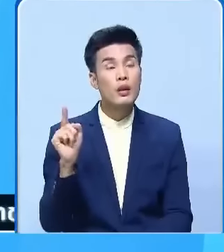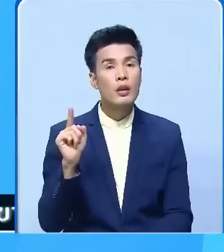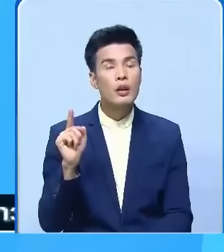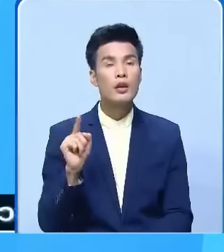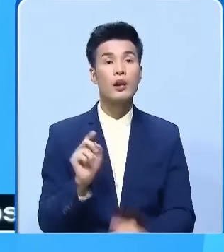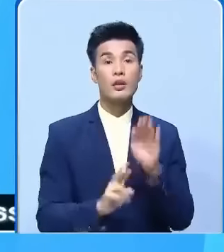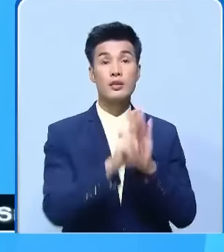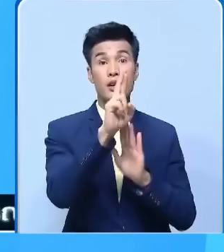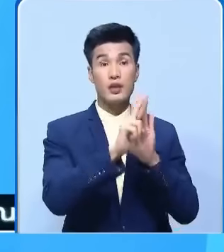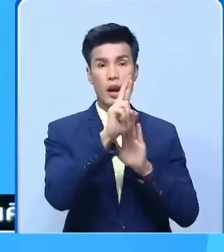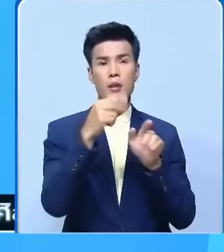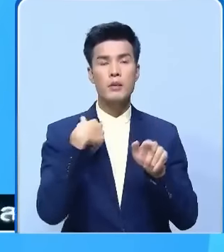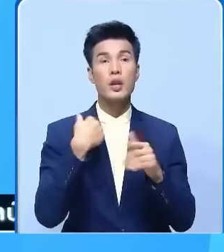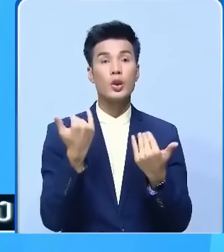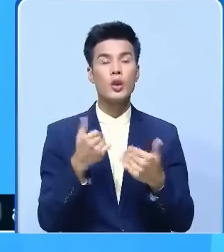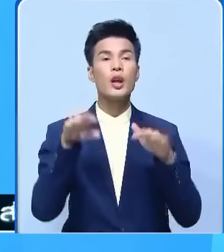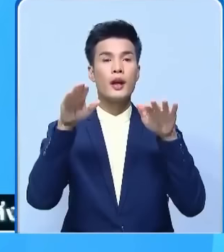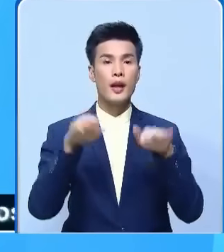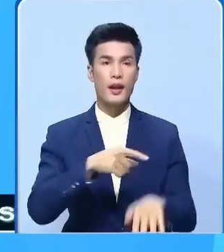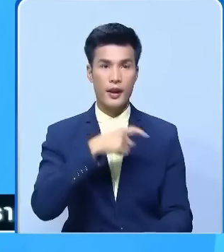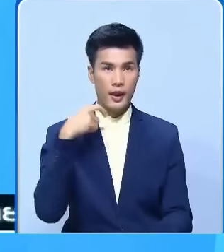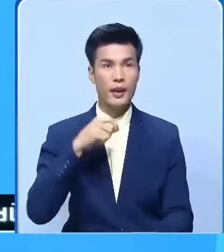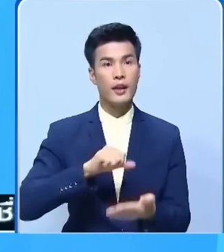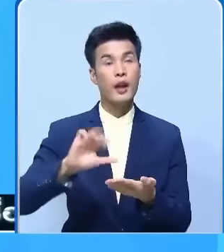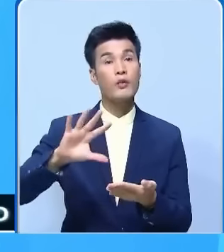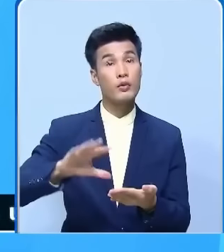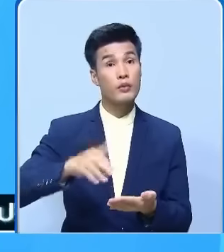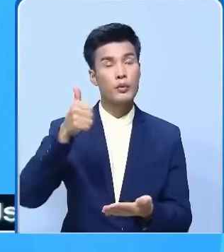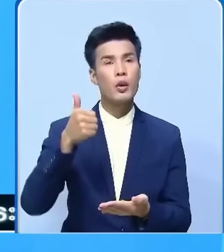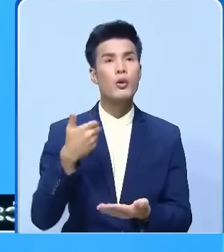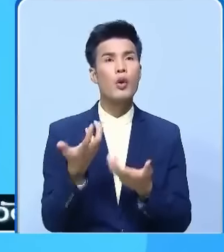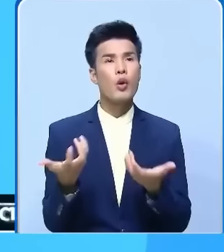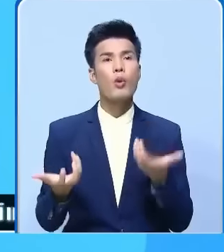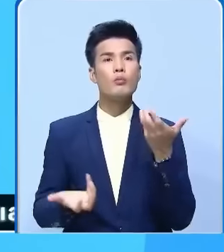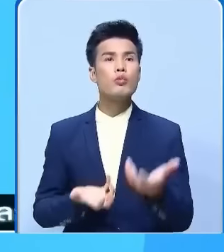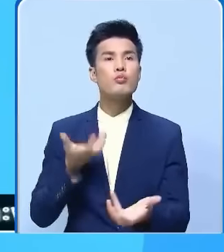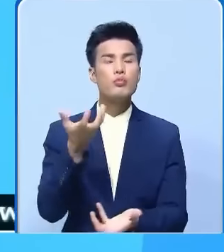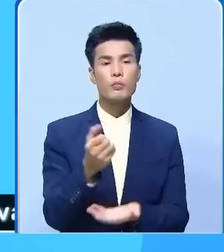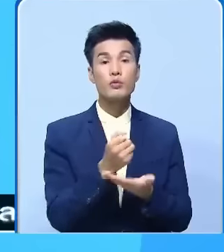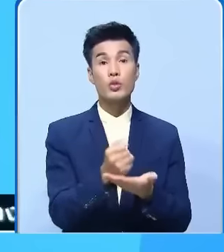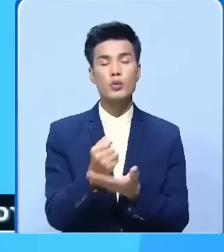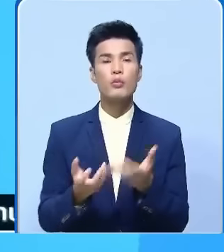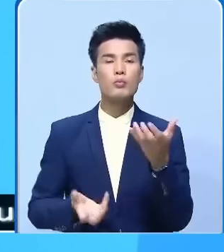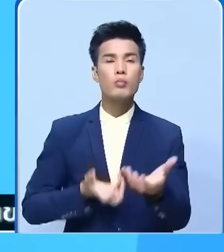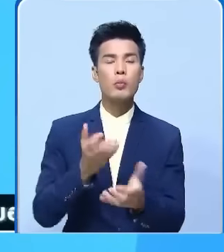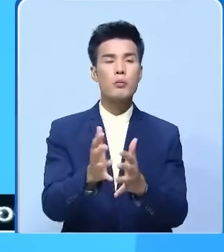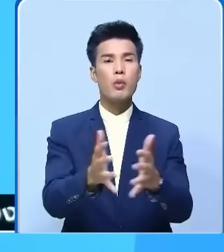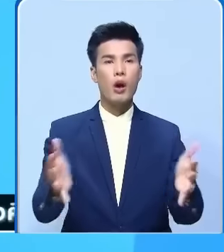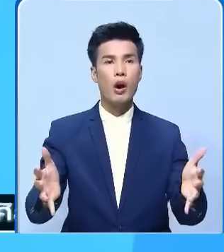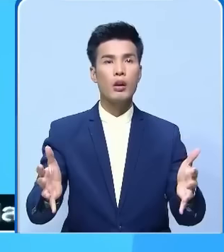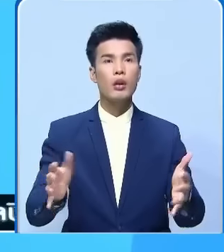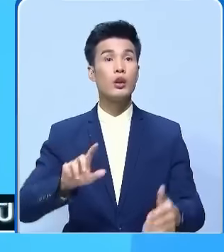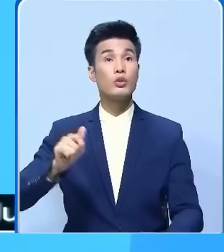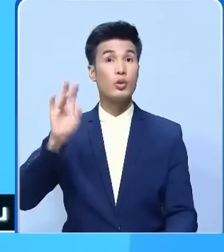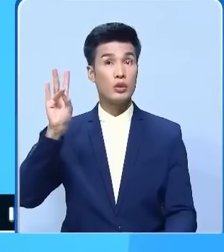ขาไปที่เชียงรายเชียงรายนี่เขาสู่โหมดฟื้นฟูนะแล้วก็คนก็ส่งของไปช่วยพี่น้องชาวจังหวัดเชียงรายกันเยอะมากเนาะจริงๆช่อง